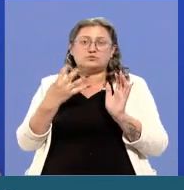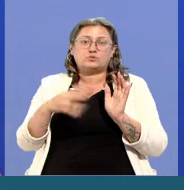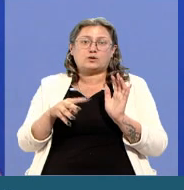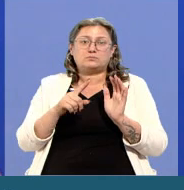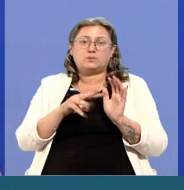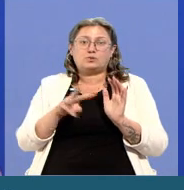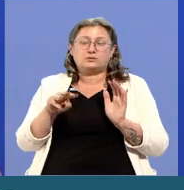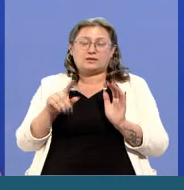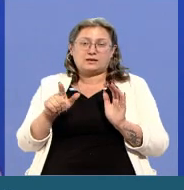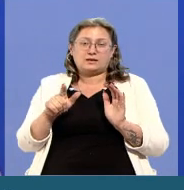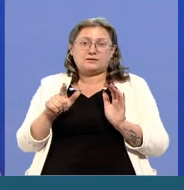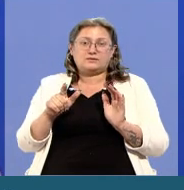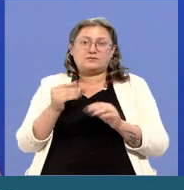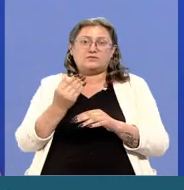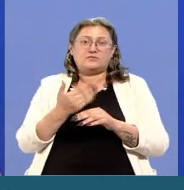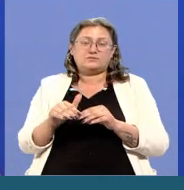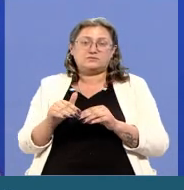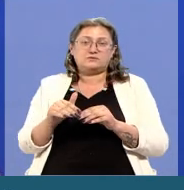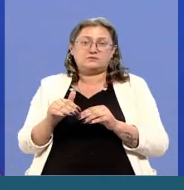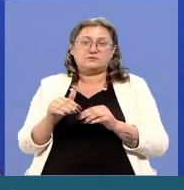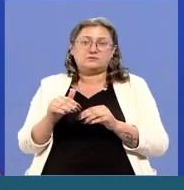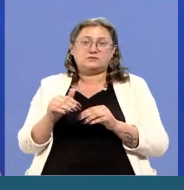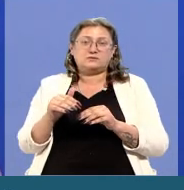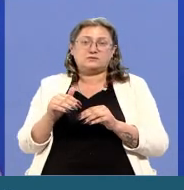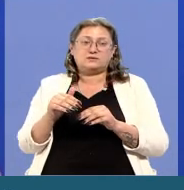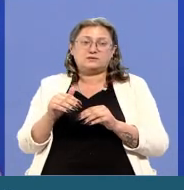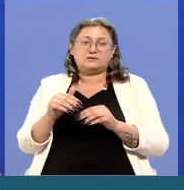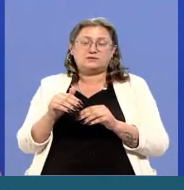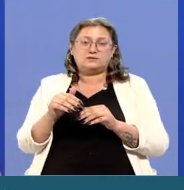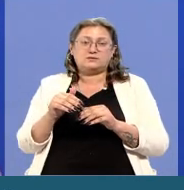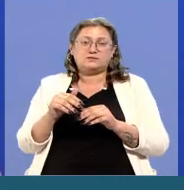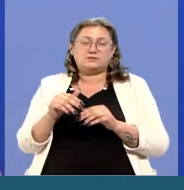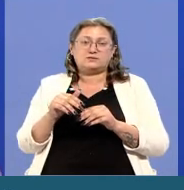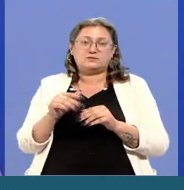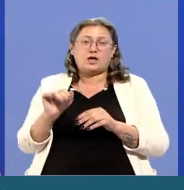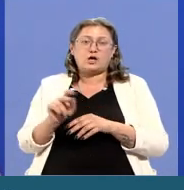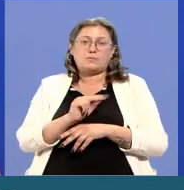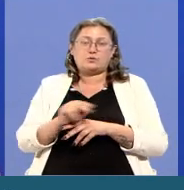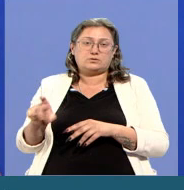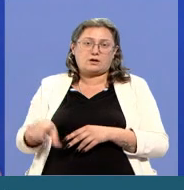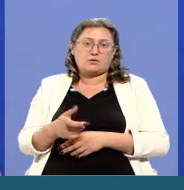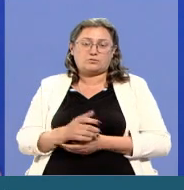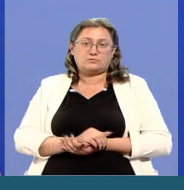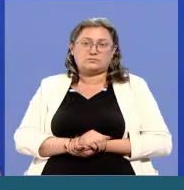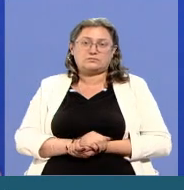бүгінгі күні ол құжат экспертизадан өтуде. Экспертизадан өткен жағдайда бұл ауылды да